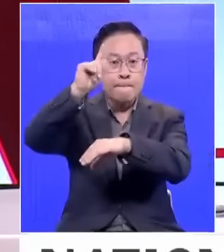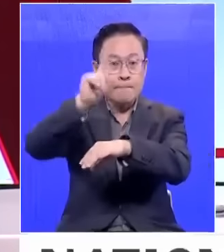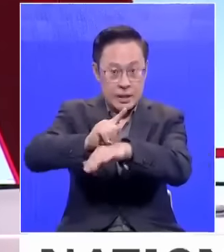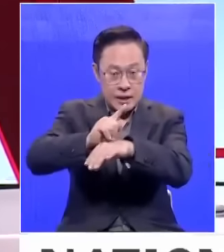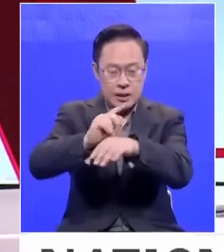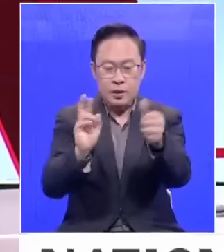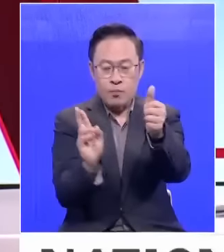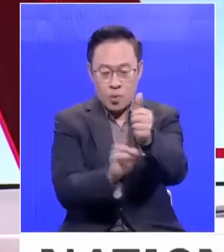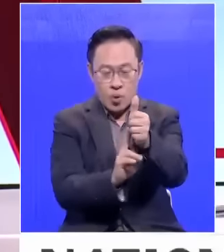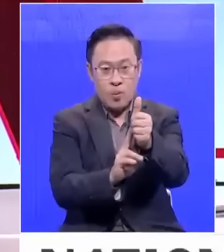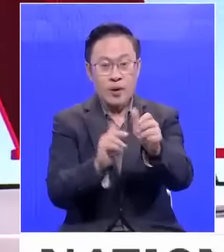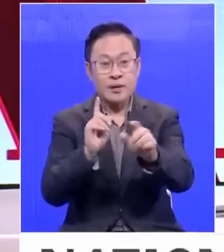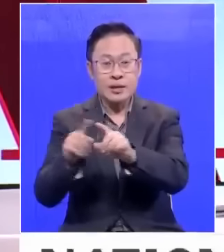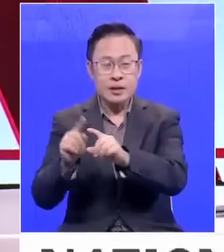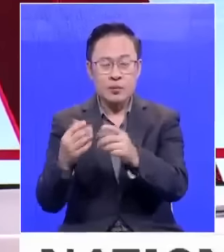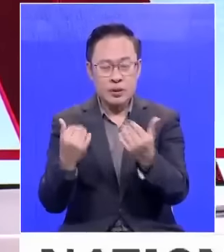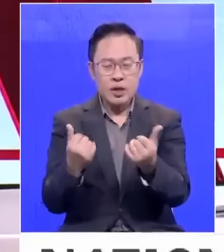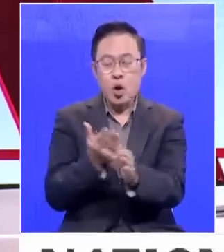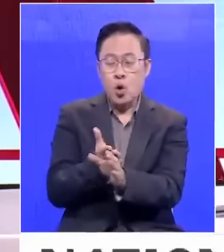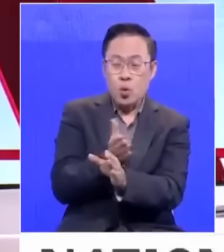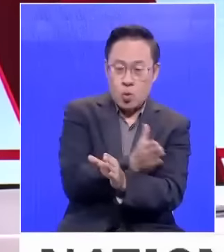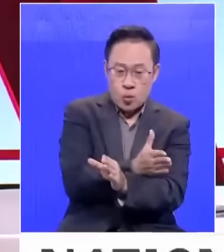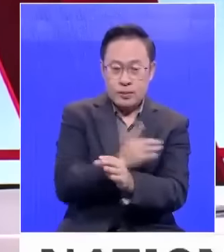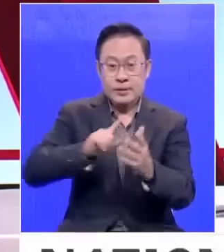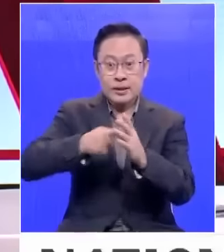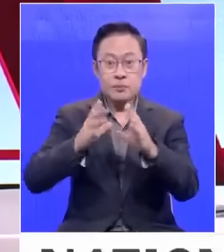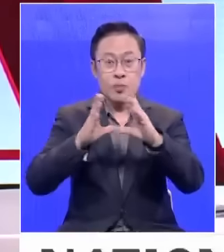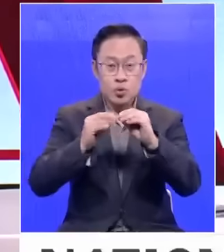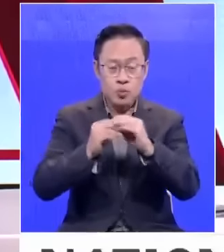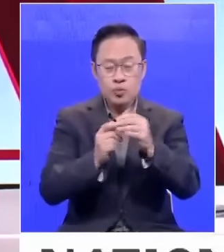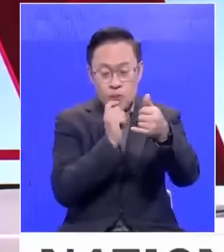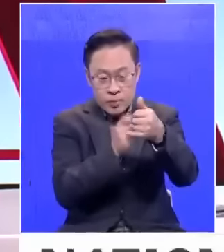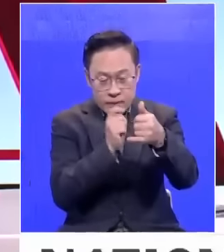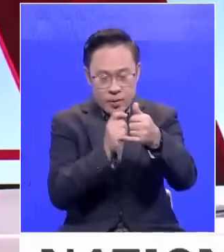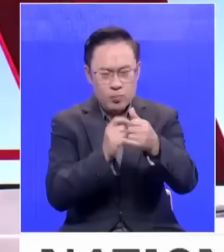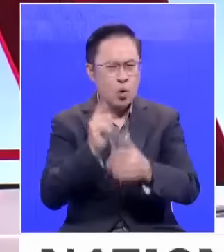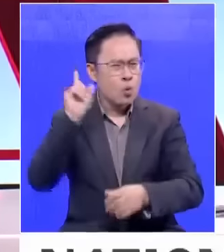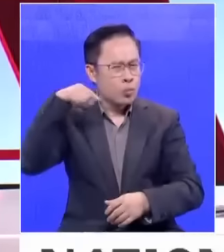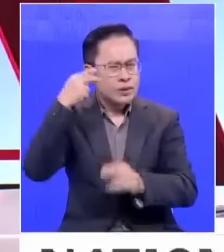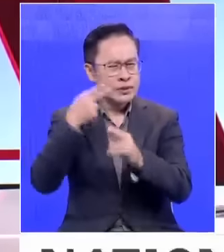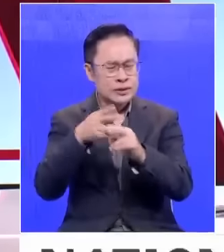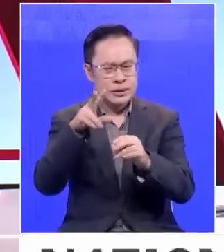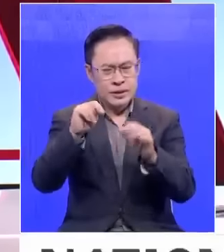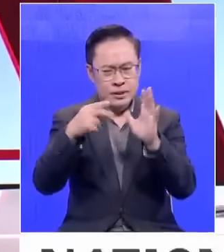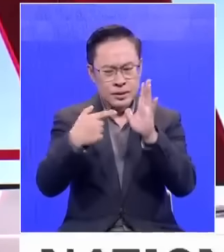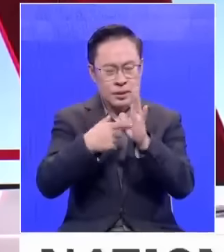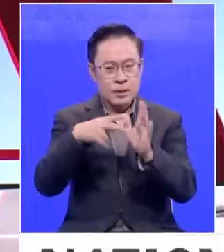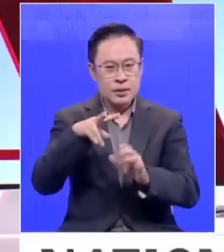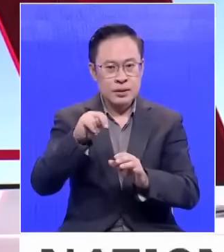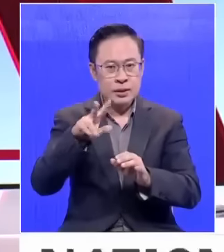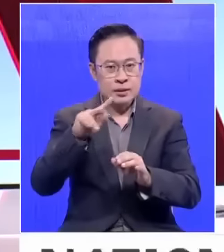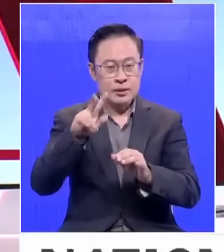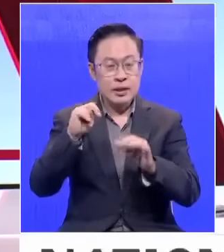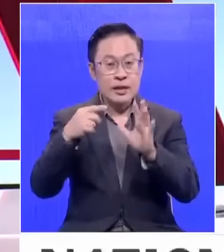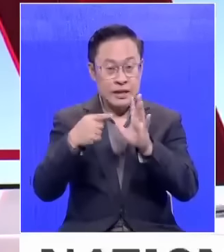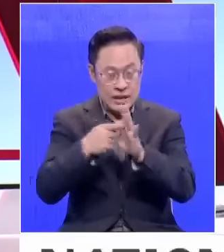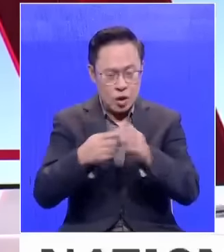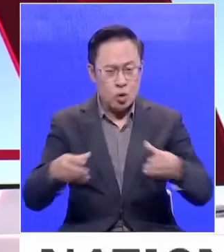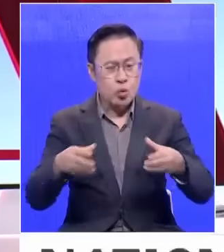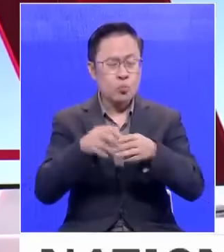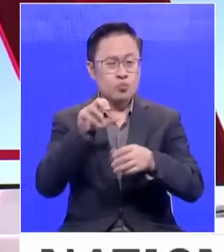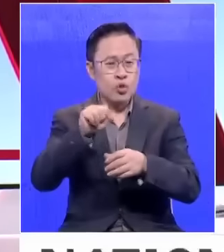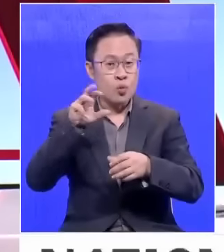ที่จะเข้าไปประชุมแล้วก็เลือกประธานวุฒิสภากันจากคุณนันทนานันทวโรภาสนะคะก็เป็นสว.กลุ่มพันธุ์ใหม่ก็ยอมรับเลย